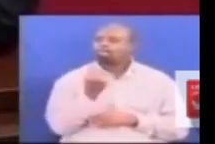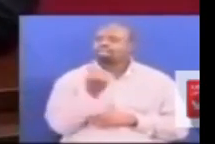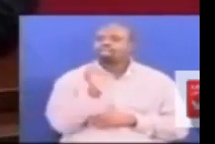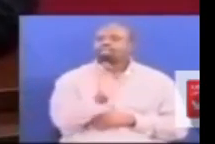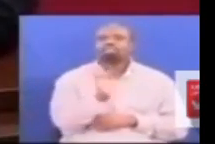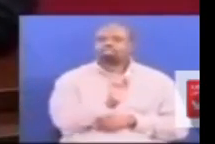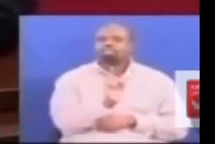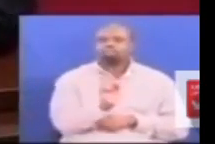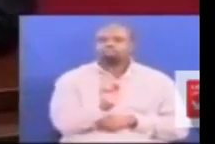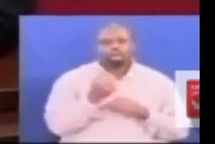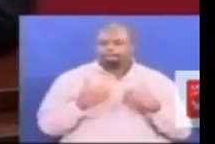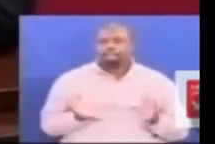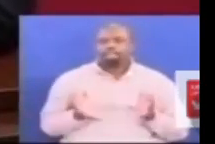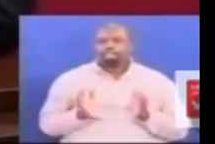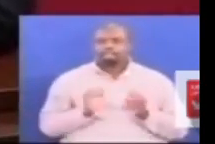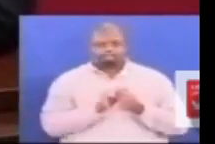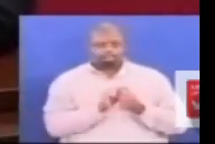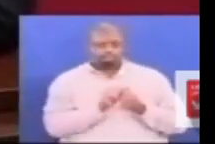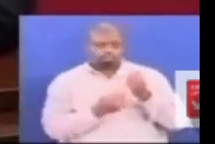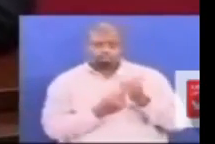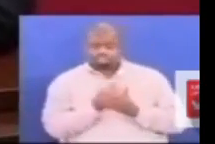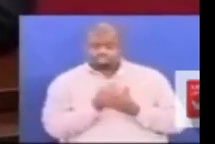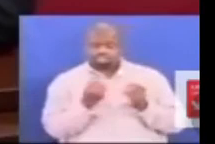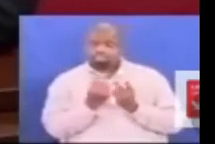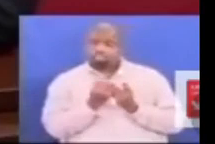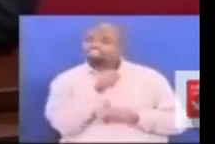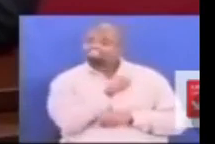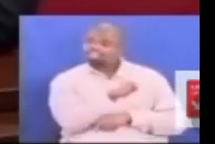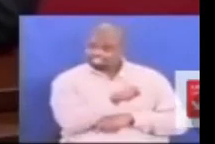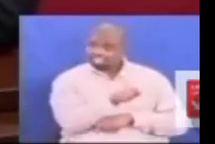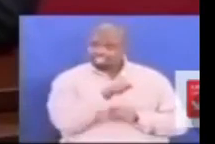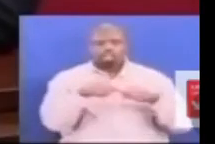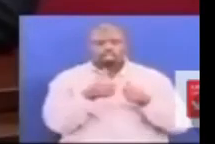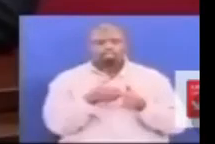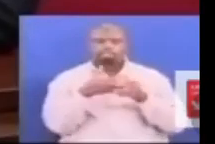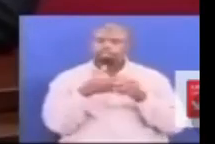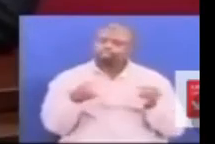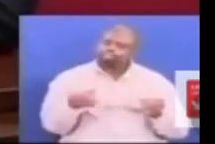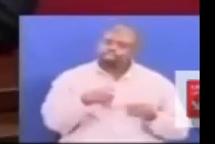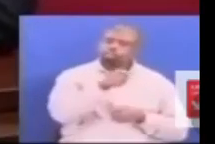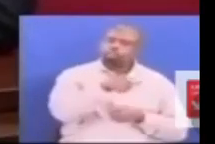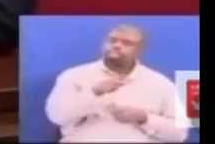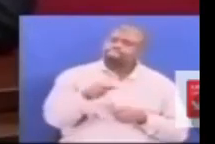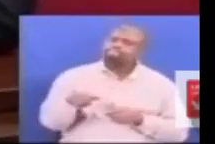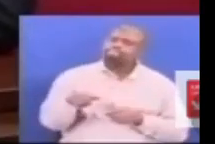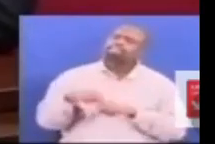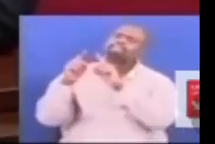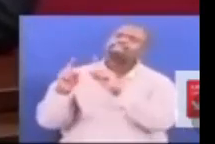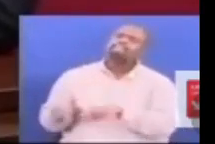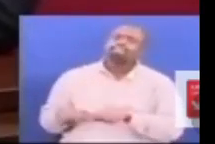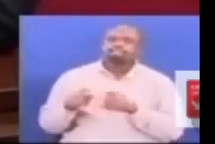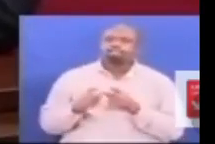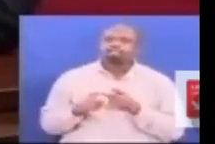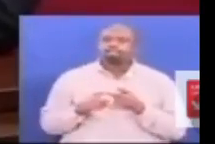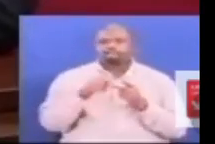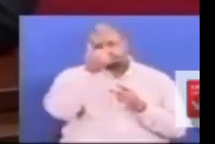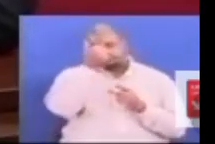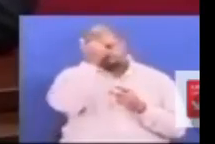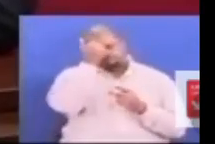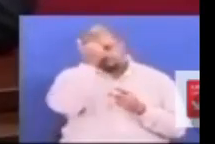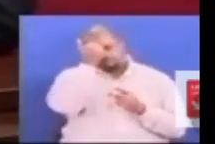ingawa hatupendi mambo kama hayo yatokee, lakini pia tumepoteza Watanzania wengi. Hata